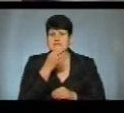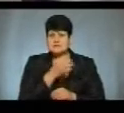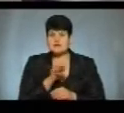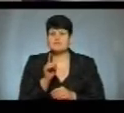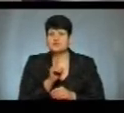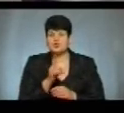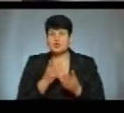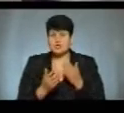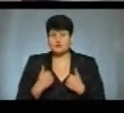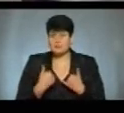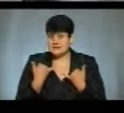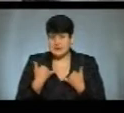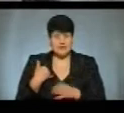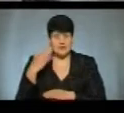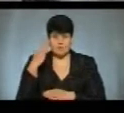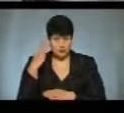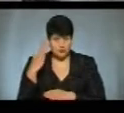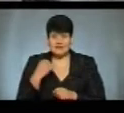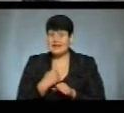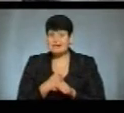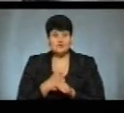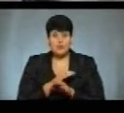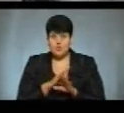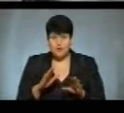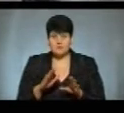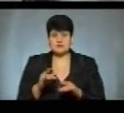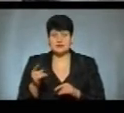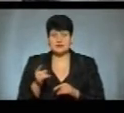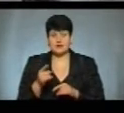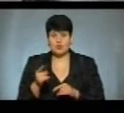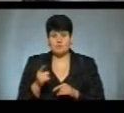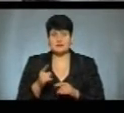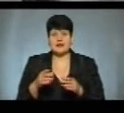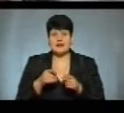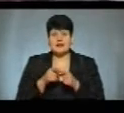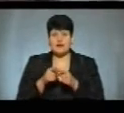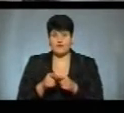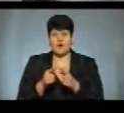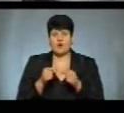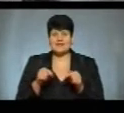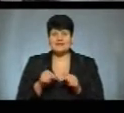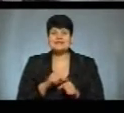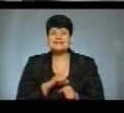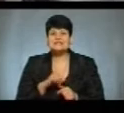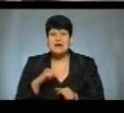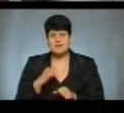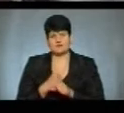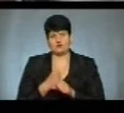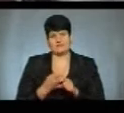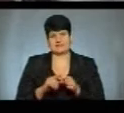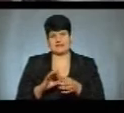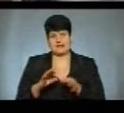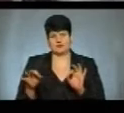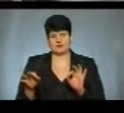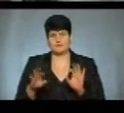ми зараз не проголосуємо, не зробимо, Тернопільська краєва організація народного руху сама зробить цей ланцюг.